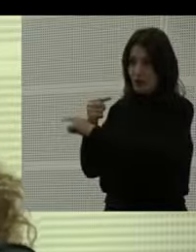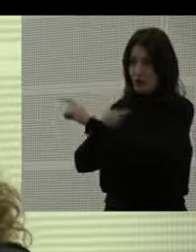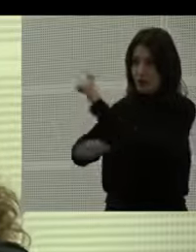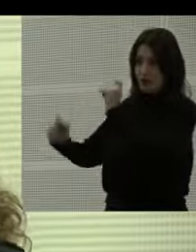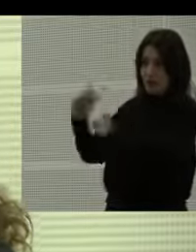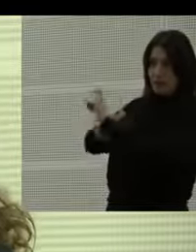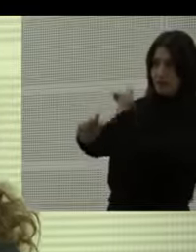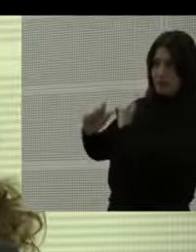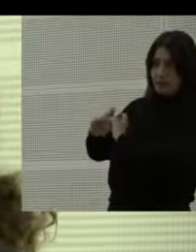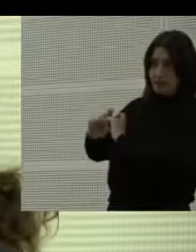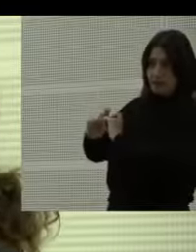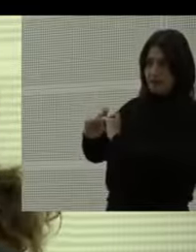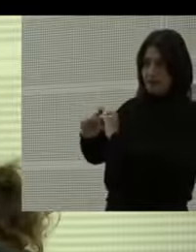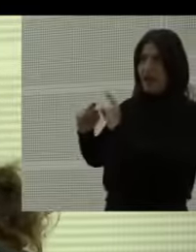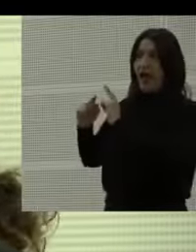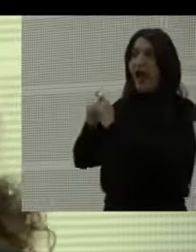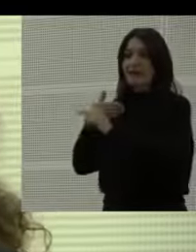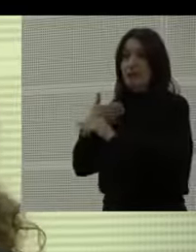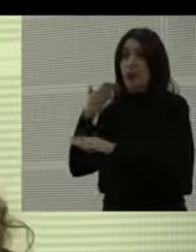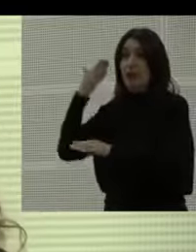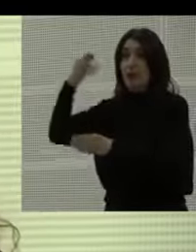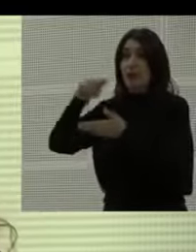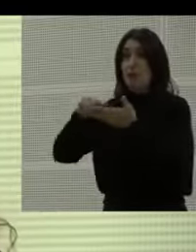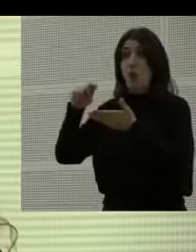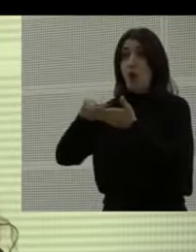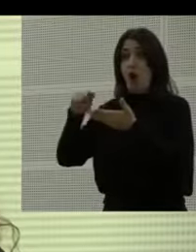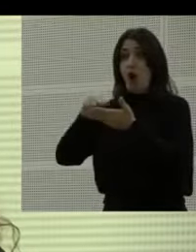Anzi, quando andavo a scuola,